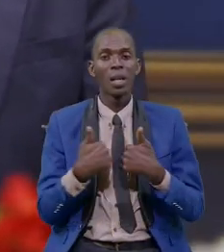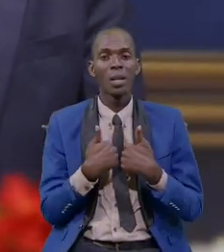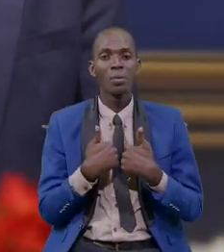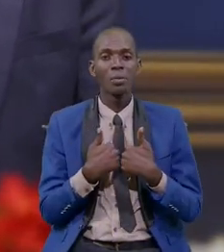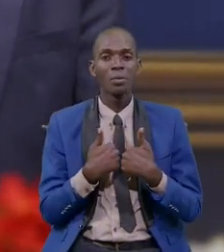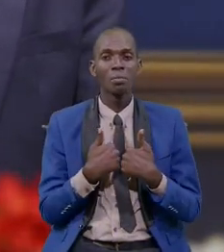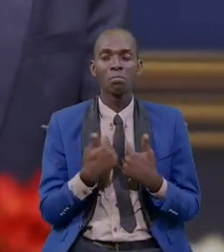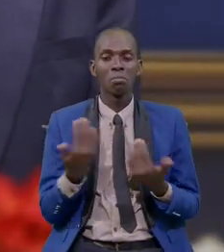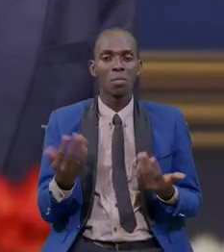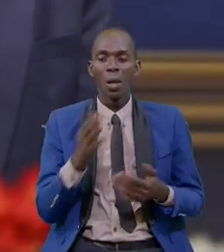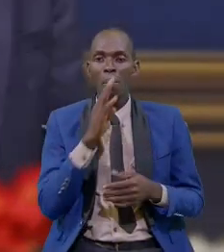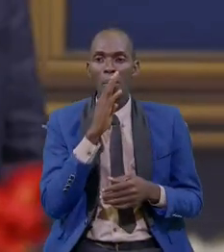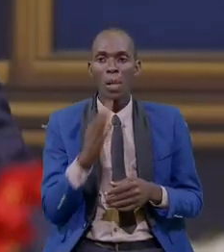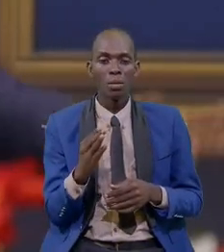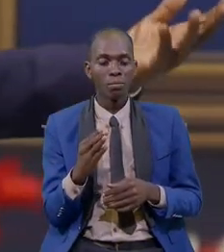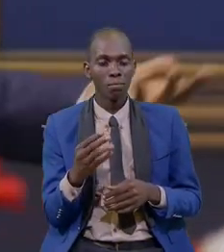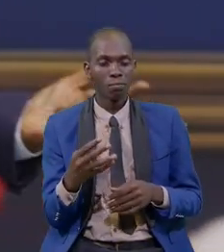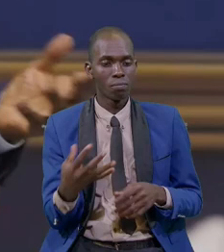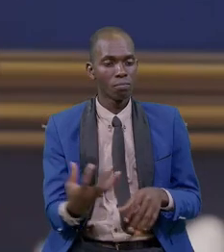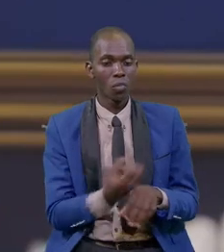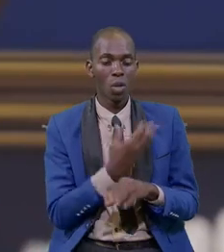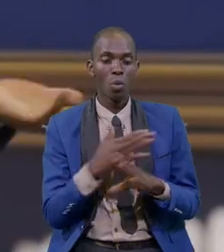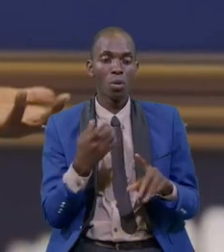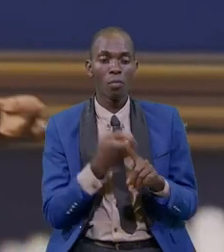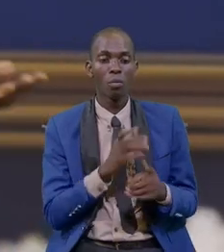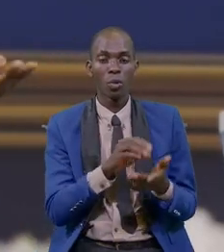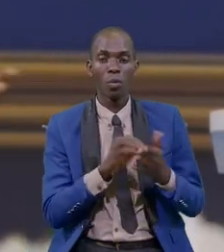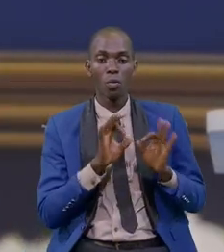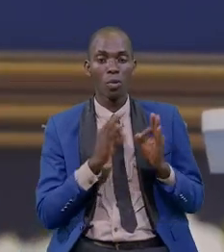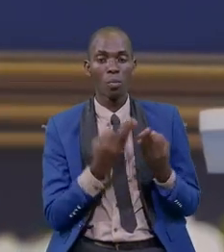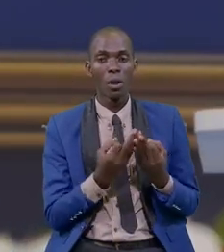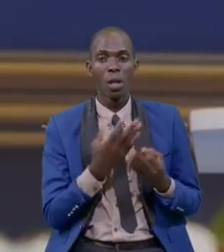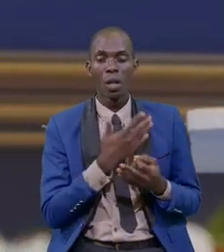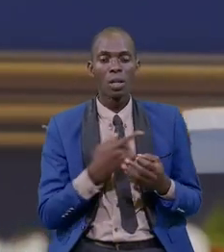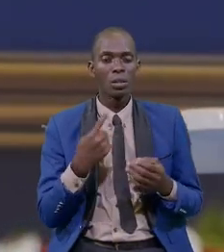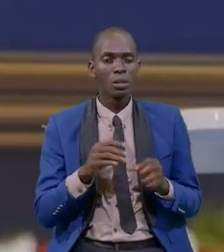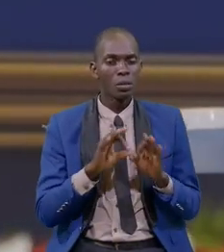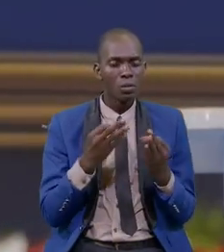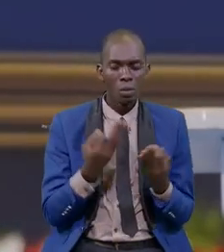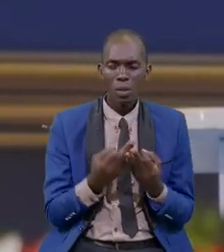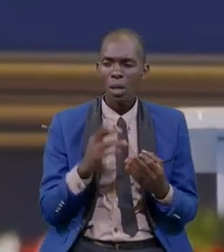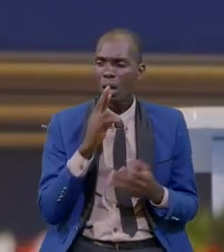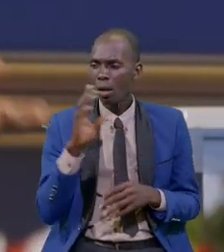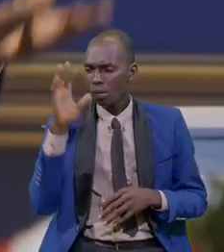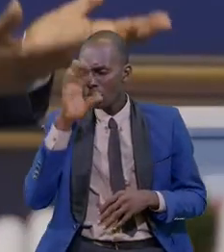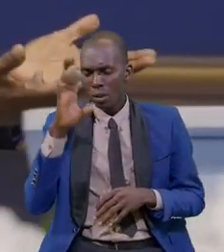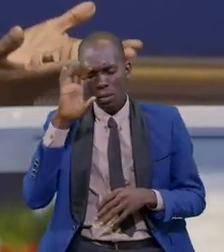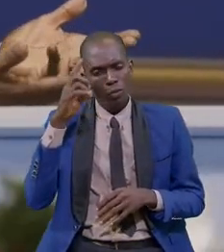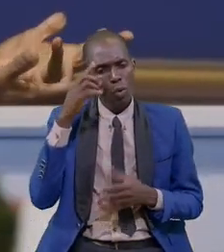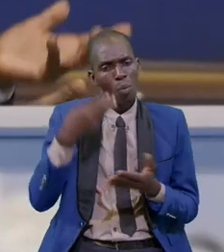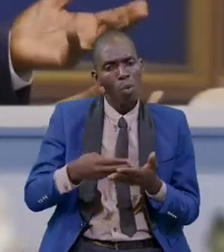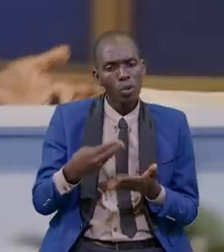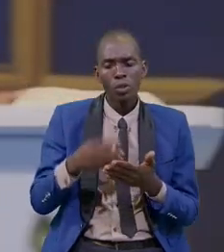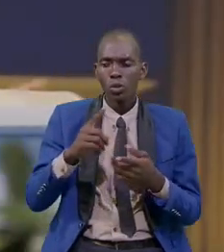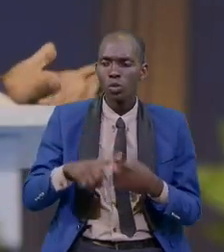qui ont été enlevés de leur famille. Et que leurs familles sont en train de demander comment allons-nous faire pour avoir